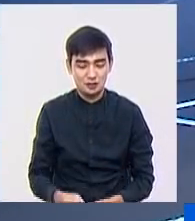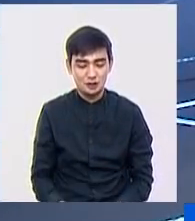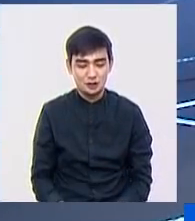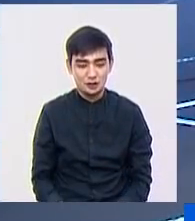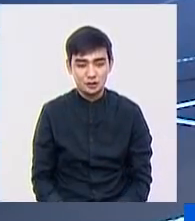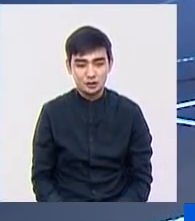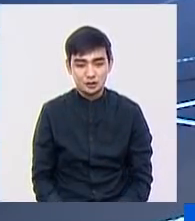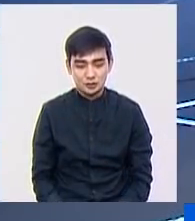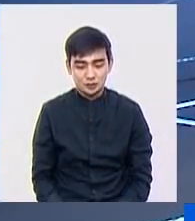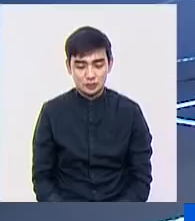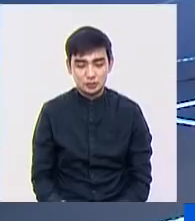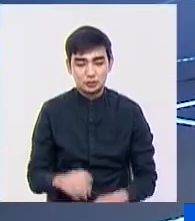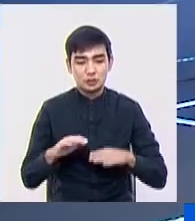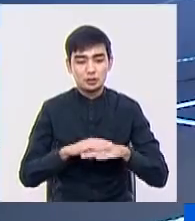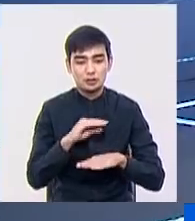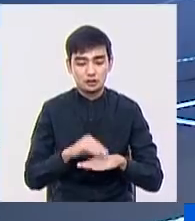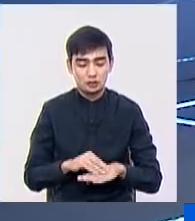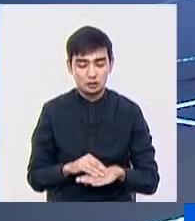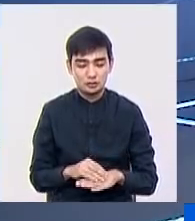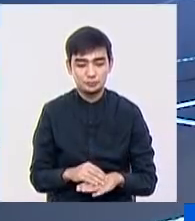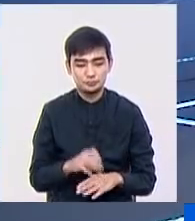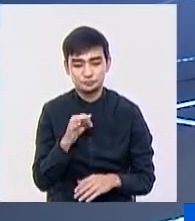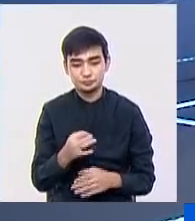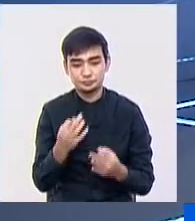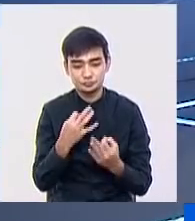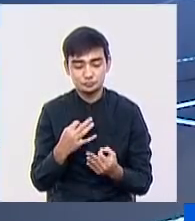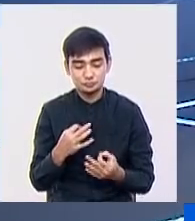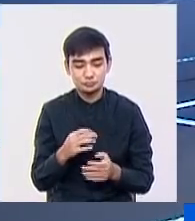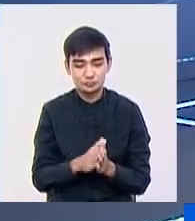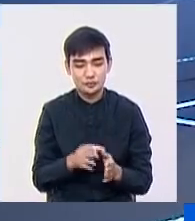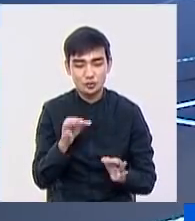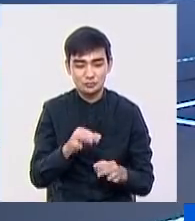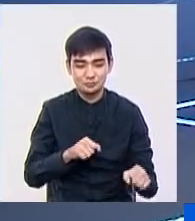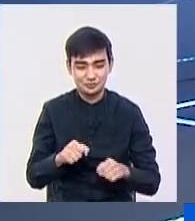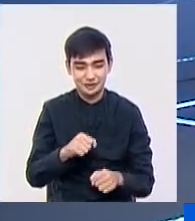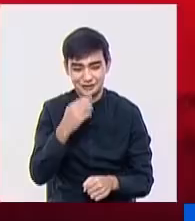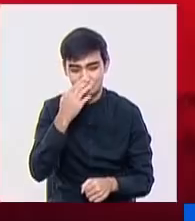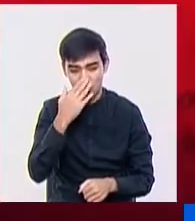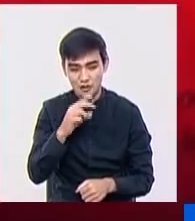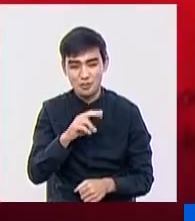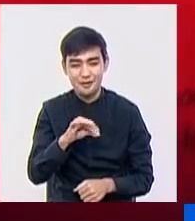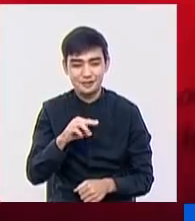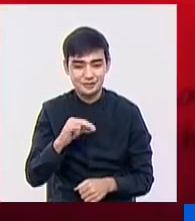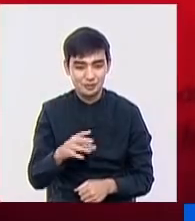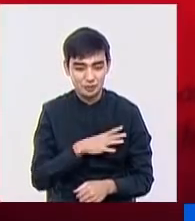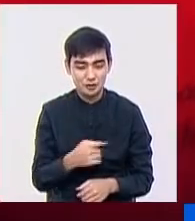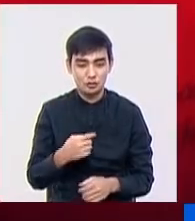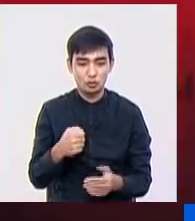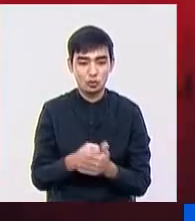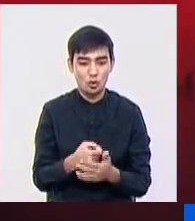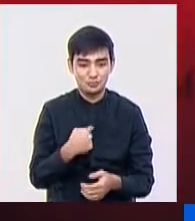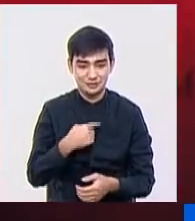Аллой Садыковой. Добрый вечер. Добрый вечер. Скажите, пожалуйста, отголоски землетрясений в Японии и Пакистане могут ли дойти до